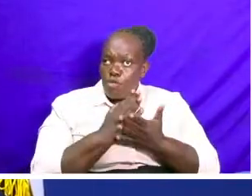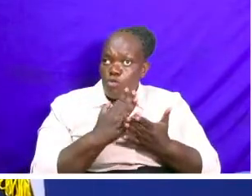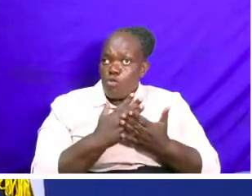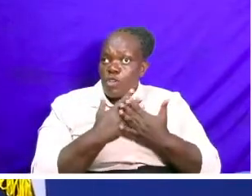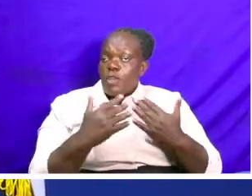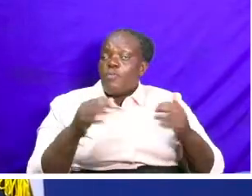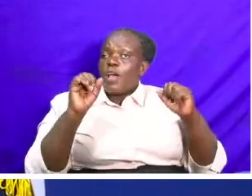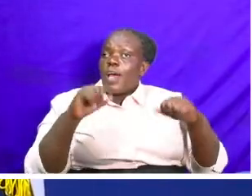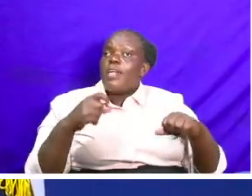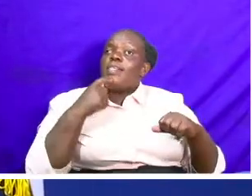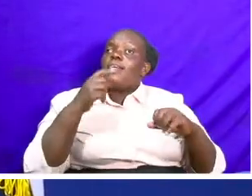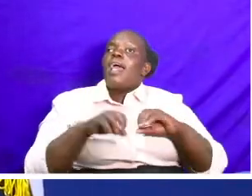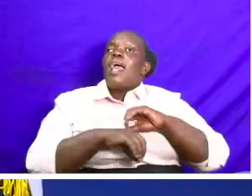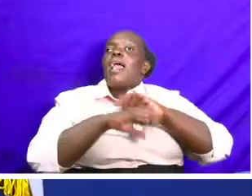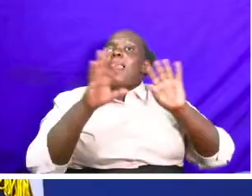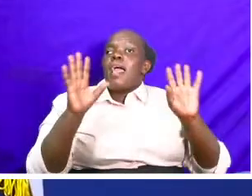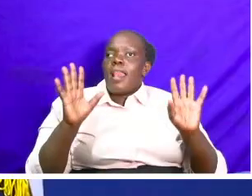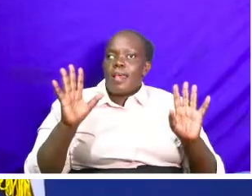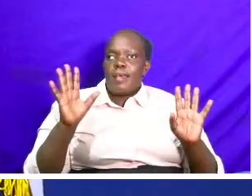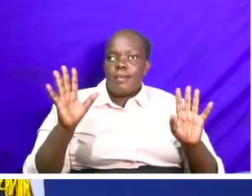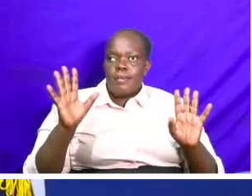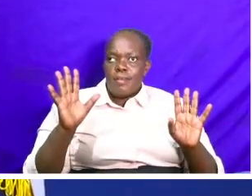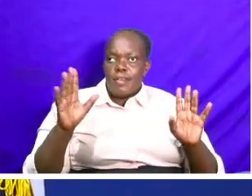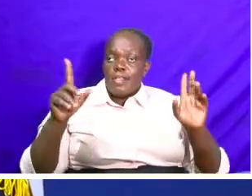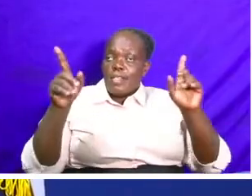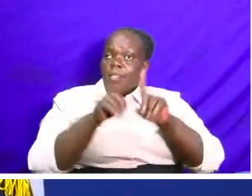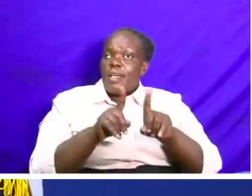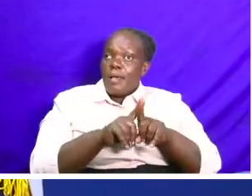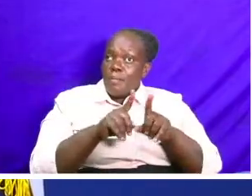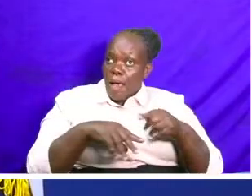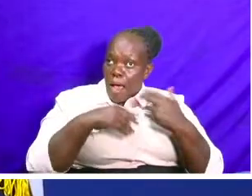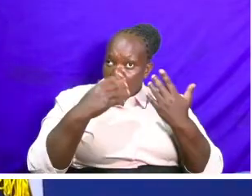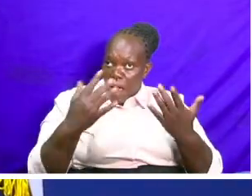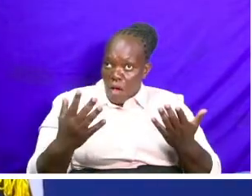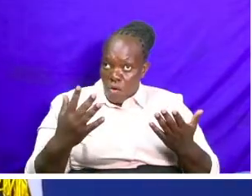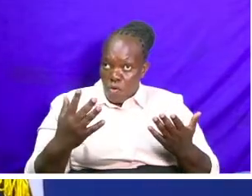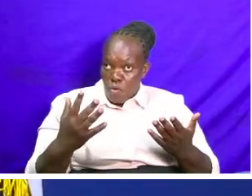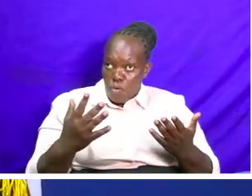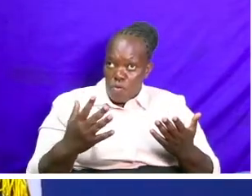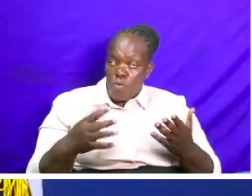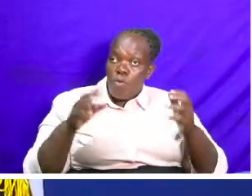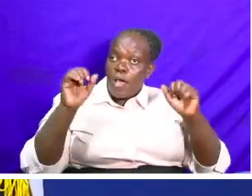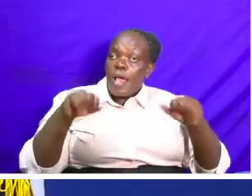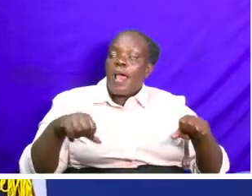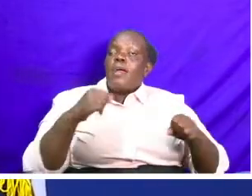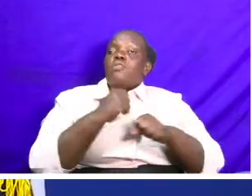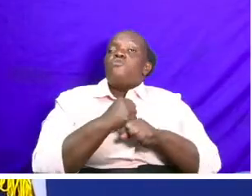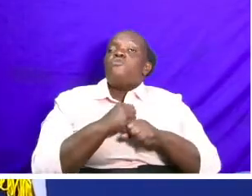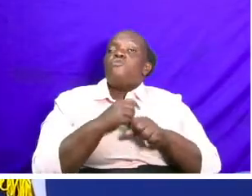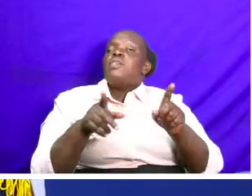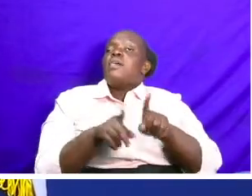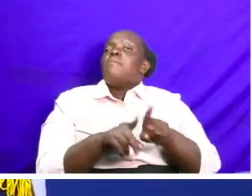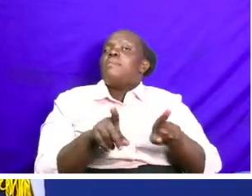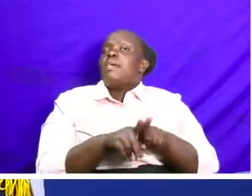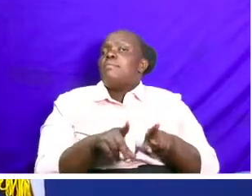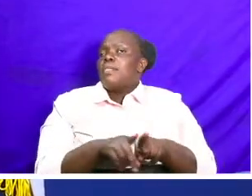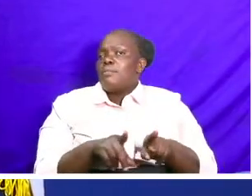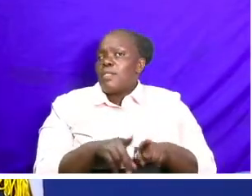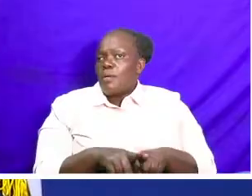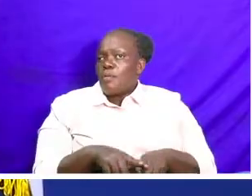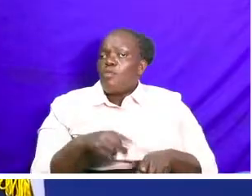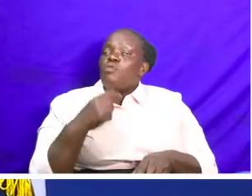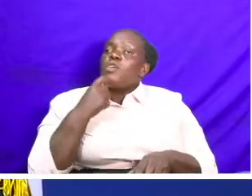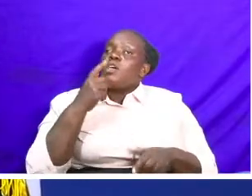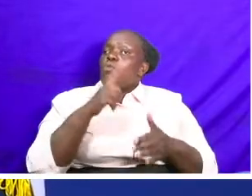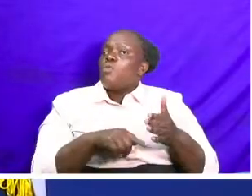tunaweza kusema kabisa kama vile ambavyo tumeweza kufanya. Na vivyo hivyo ndivyo pia